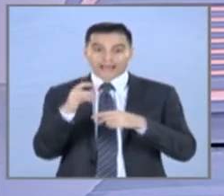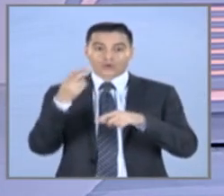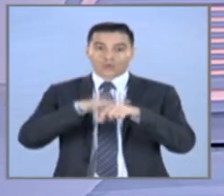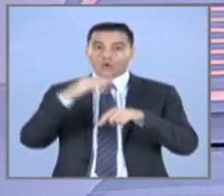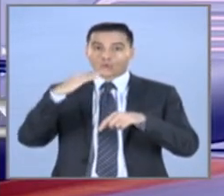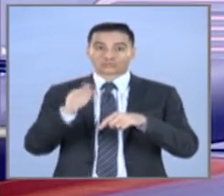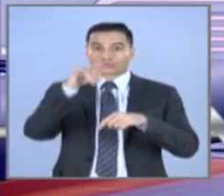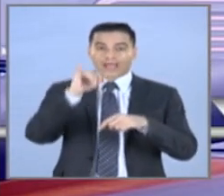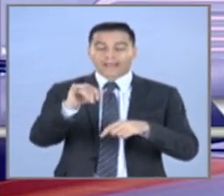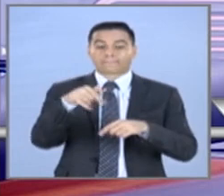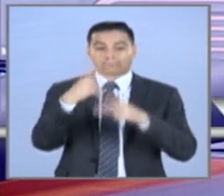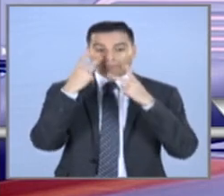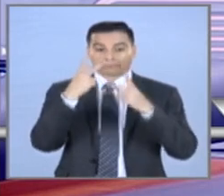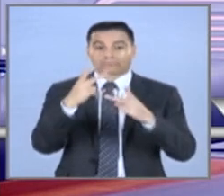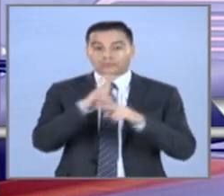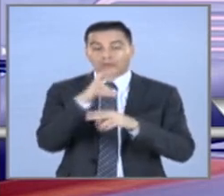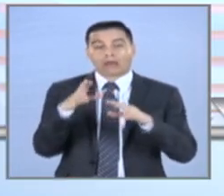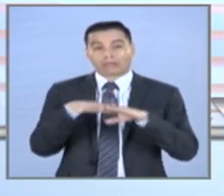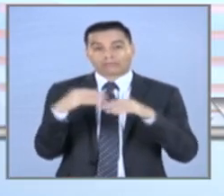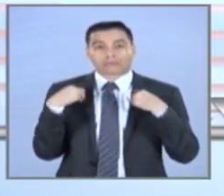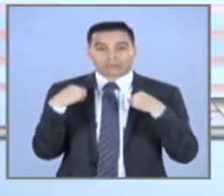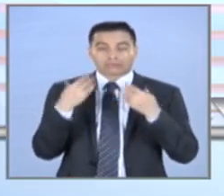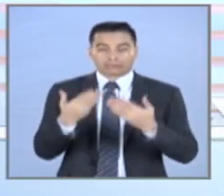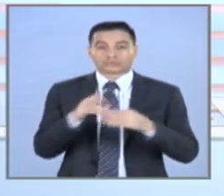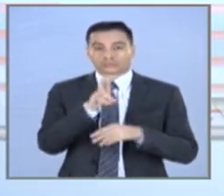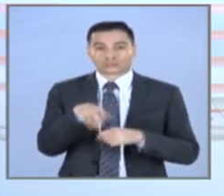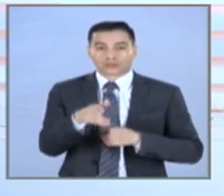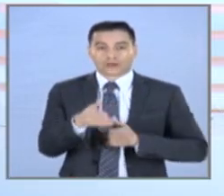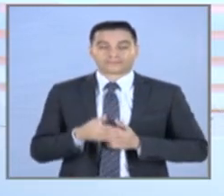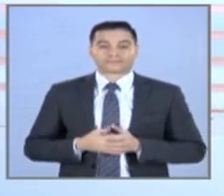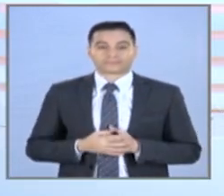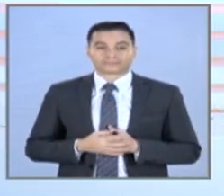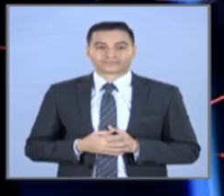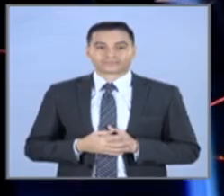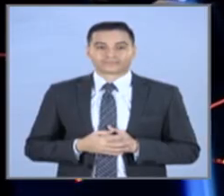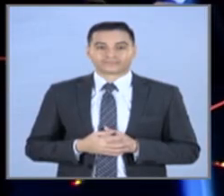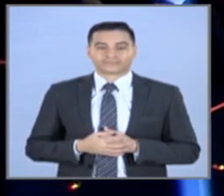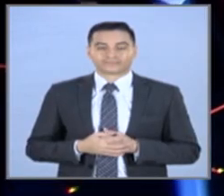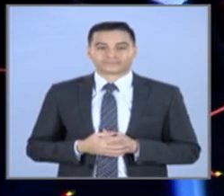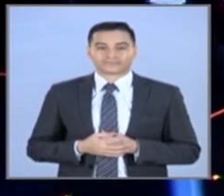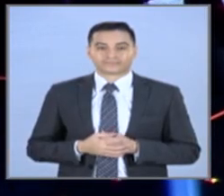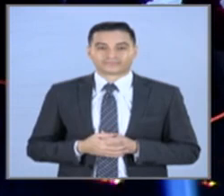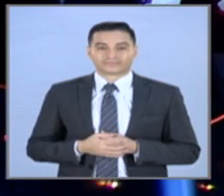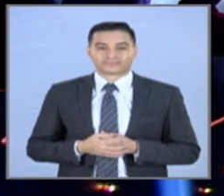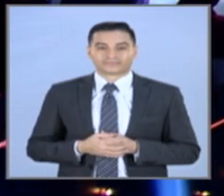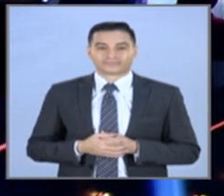وحسام، حسام وعلي، رياضة، والسؤال هو: